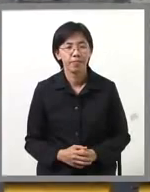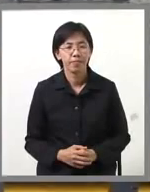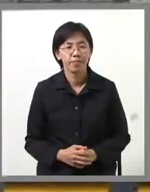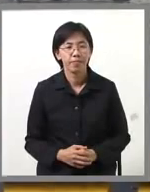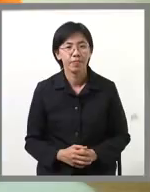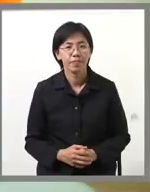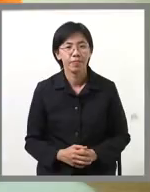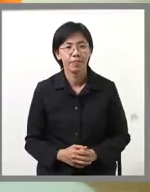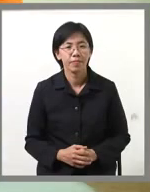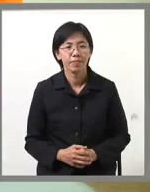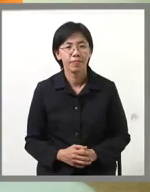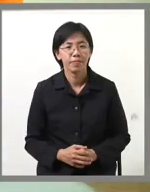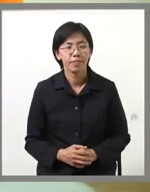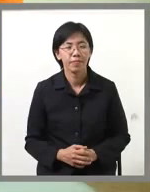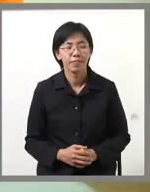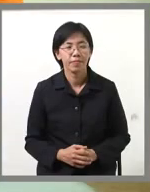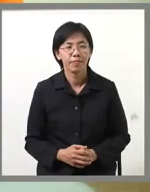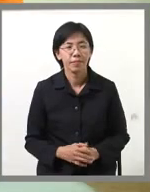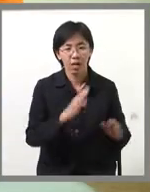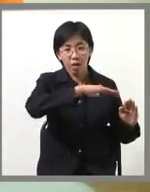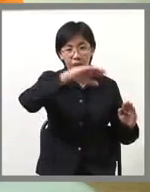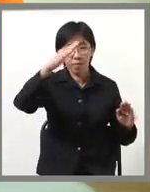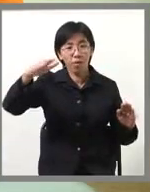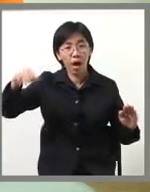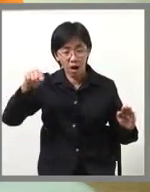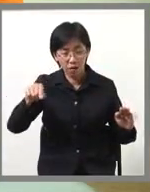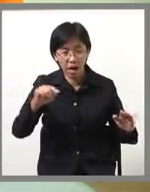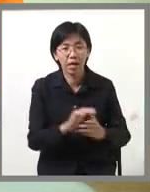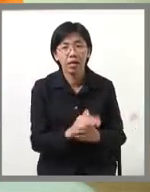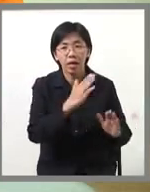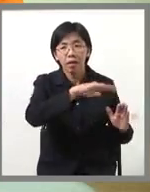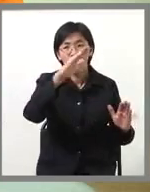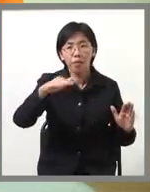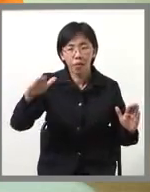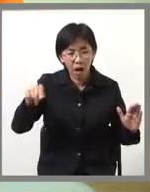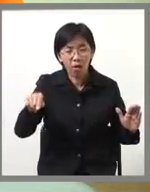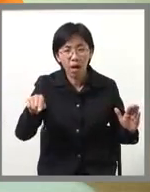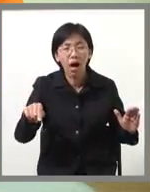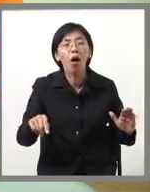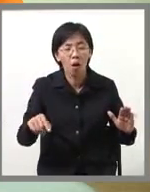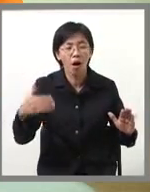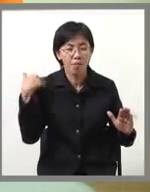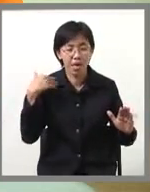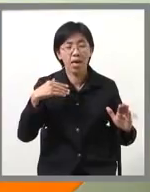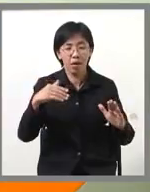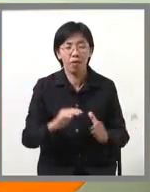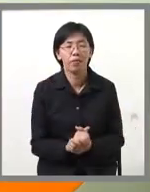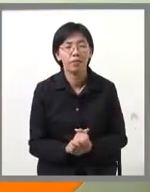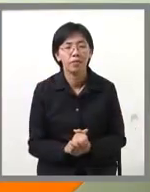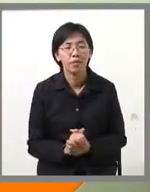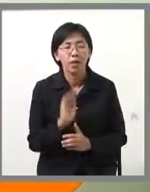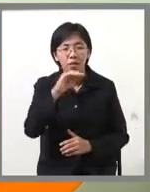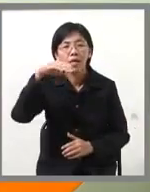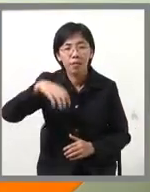กันพอดีที่สลักเนี่ยเป็นภูเขามันติดอยู่กับเทือกเขาทำเทียมอยู่ด้านหลังอ